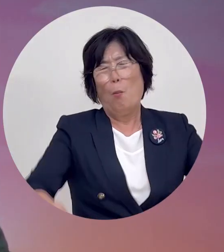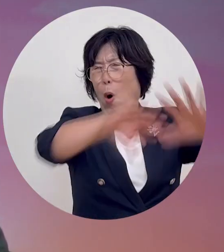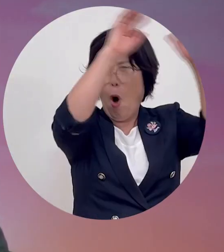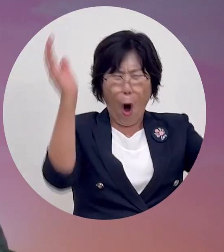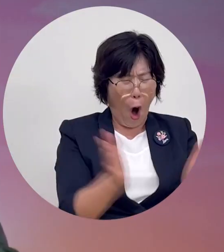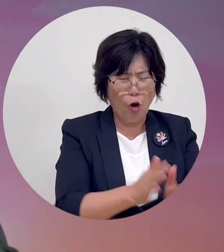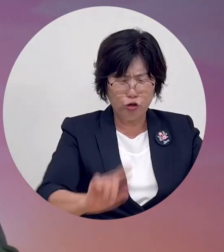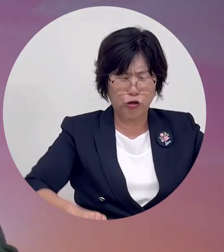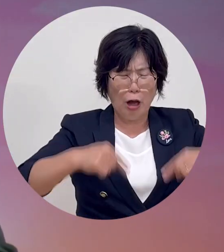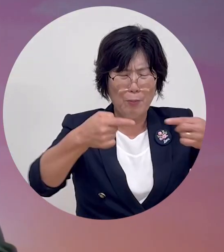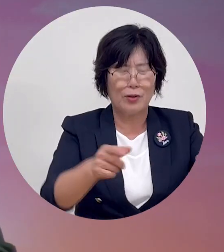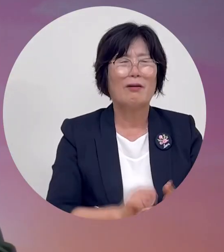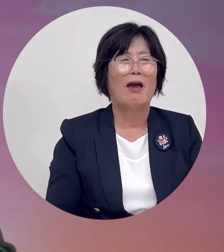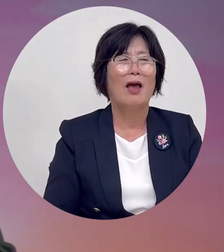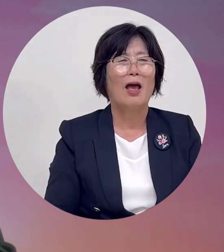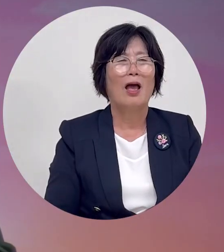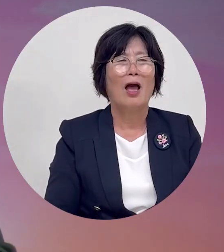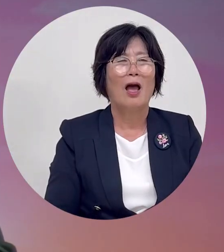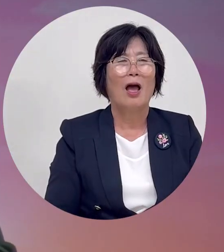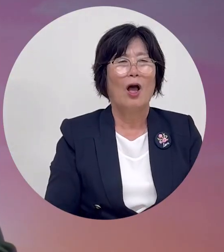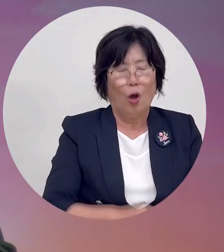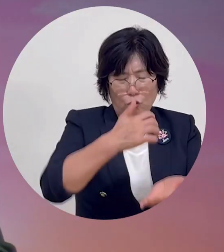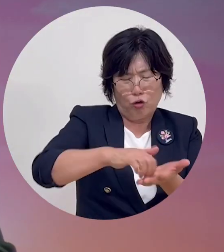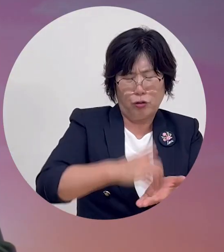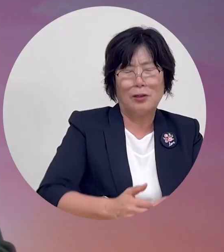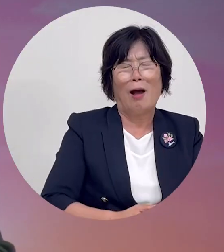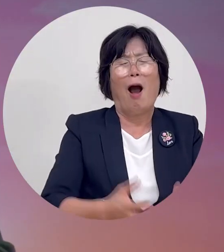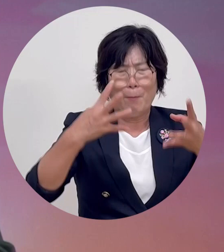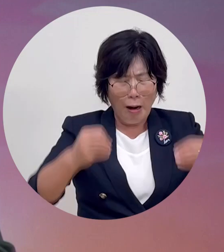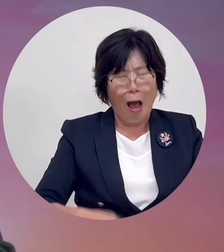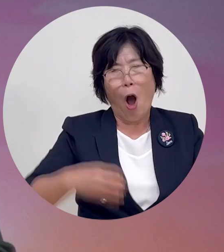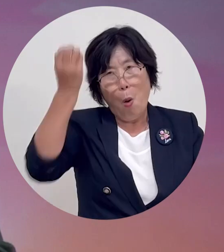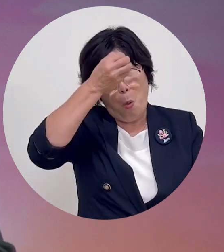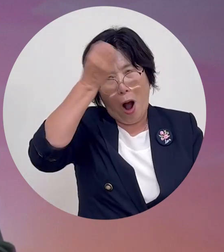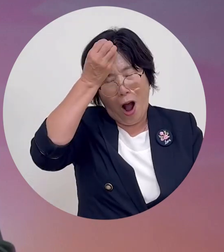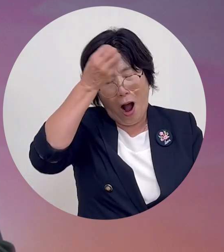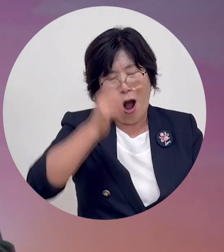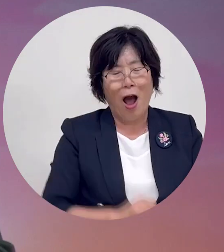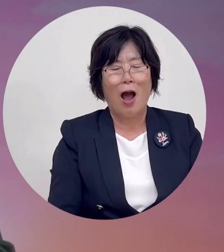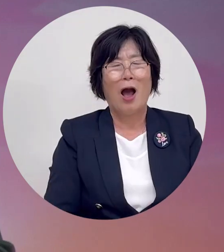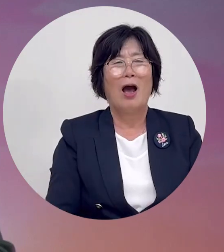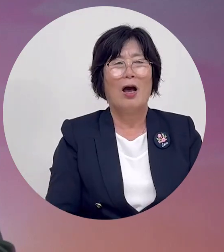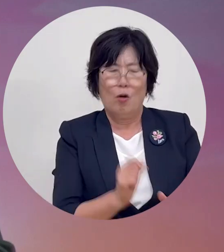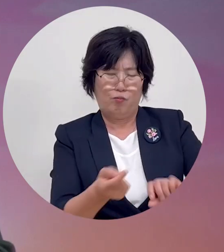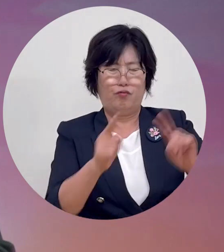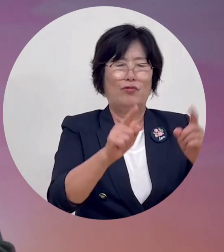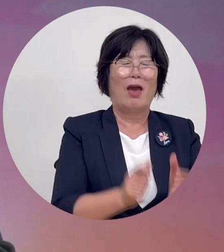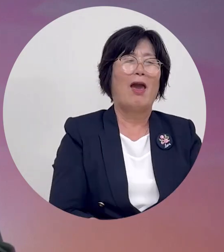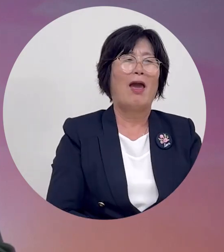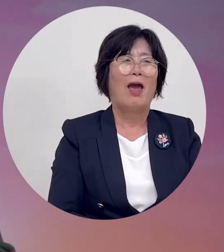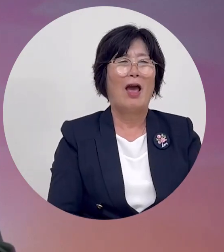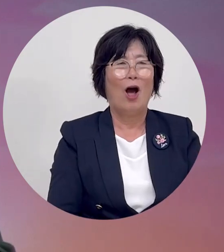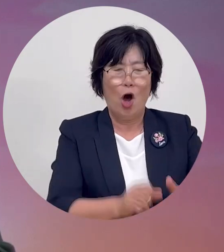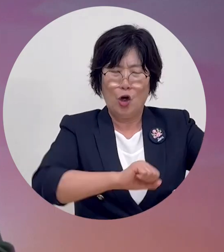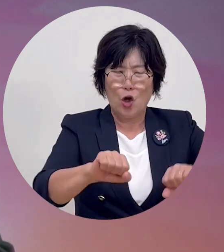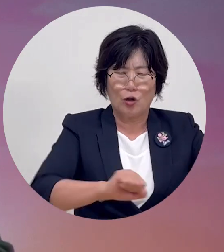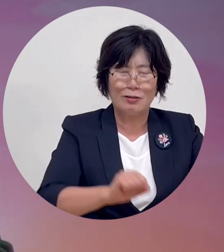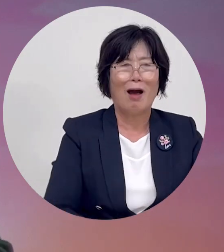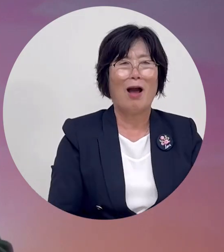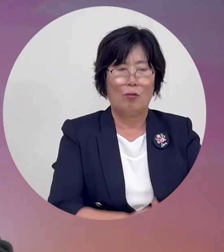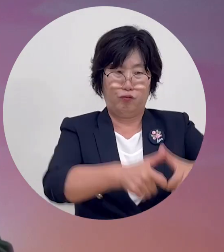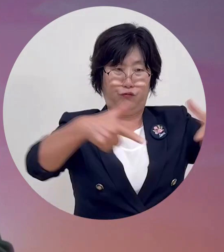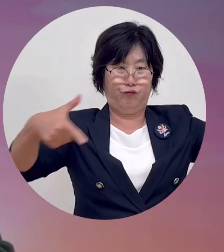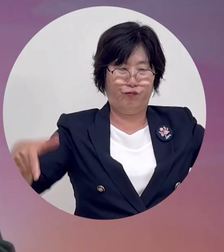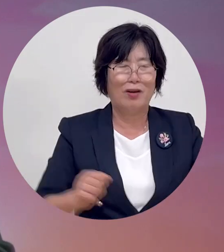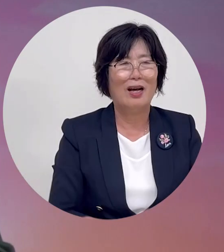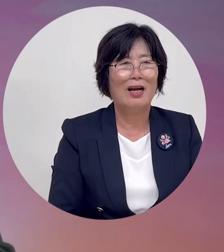숫자가 많은 데가 대단한 부흥의 역사가 일어났다. 여러분, 예수님 모르면